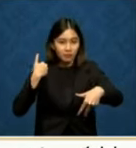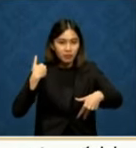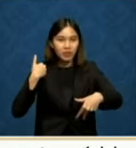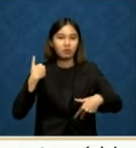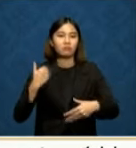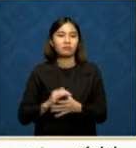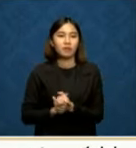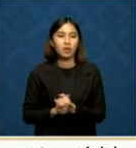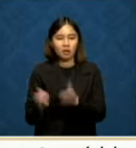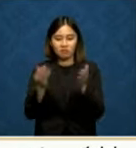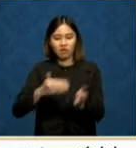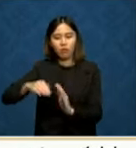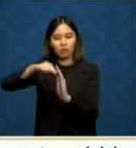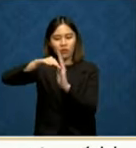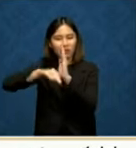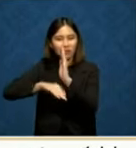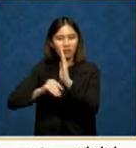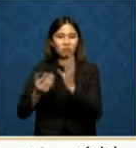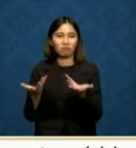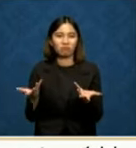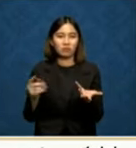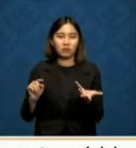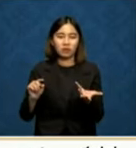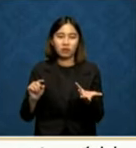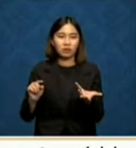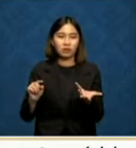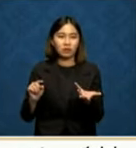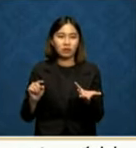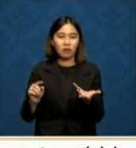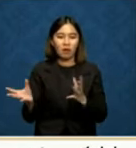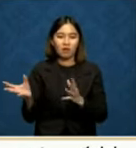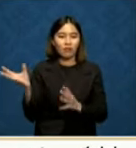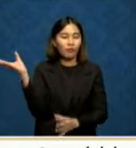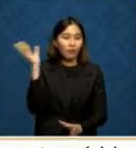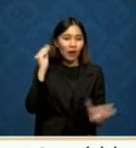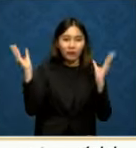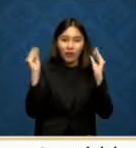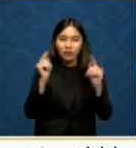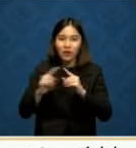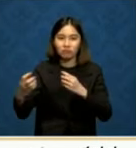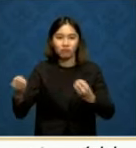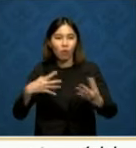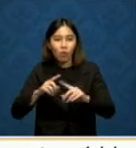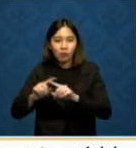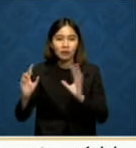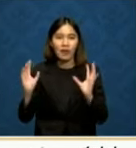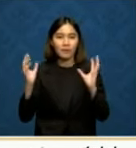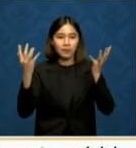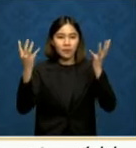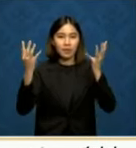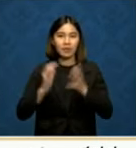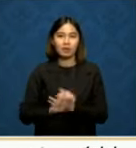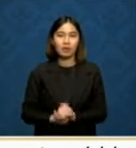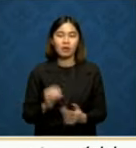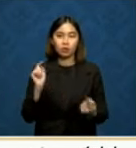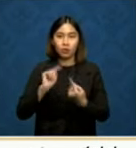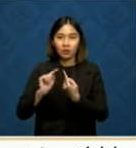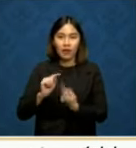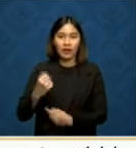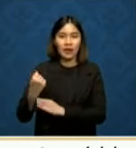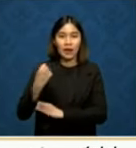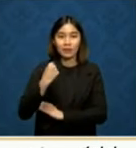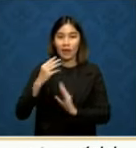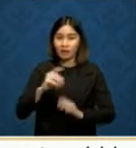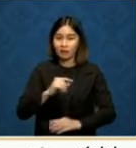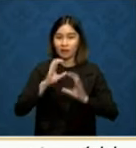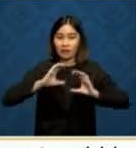lack of chance Canadianี่รทางคามคิดเห็นขององกรผู้บร patternsและรวมถึงการมอบอำ weights